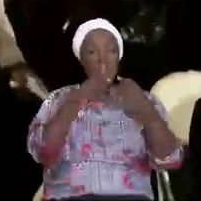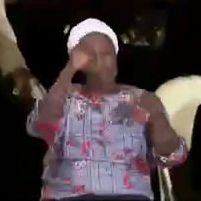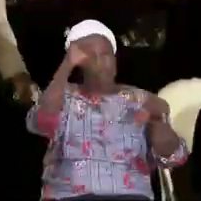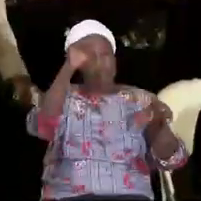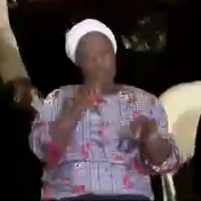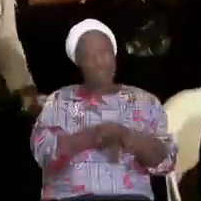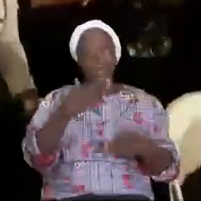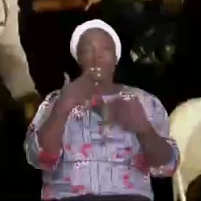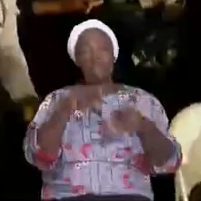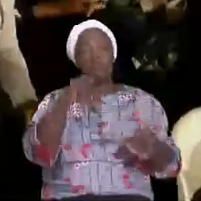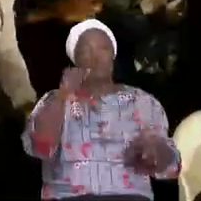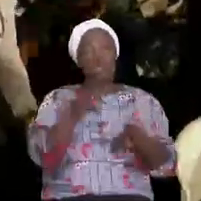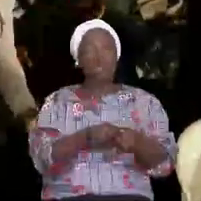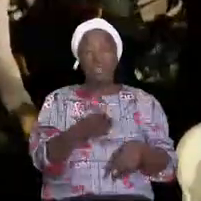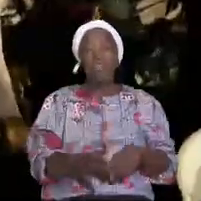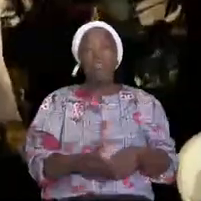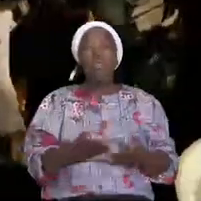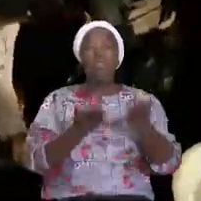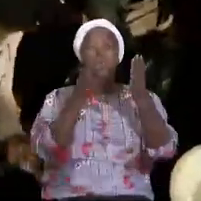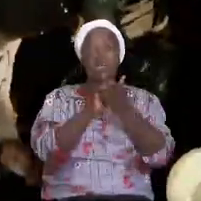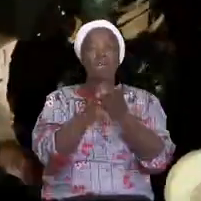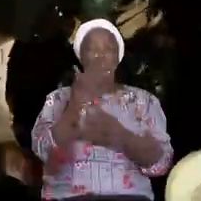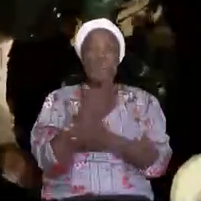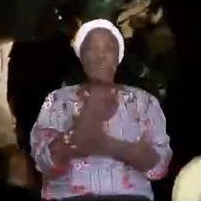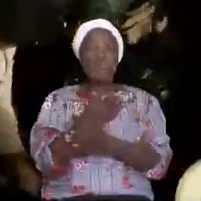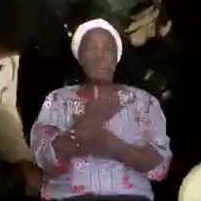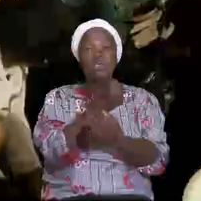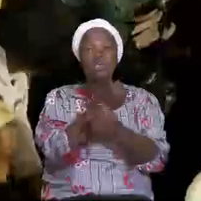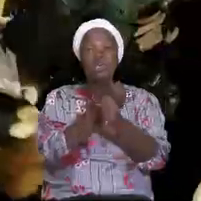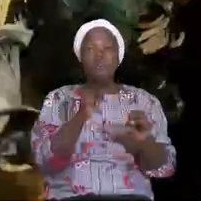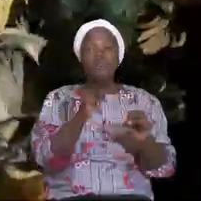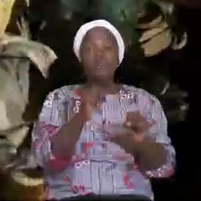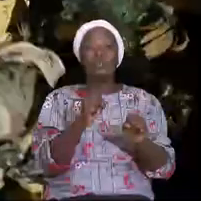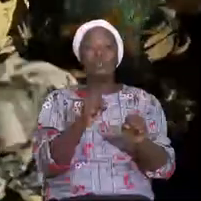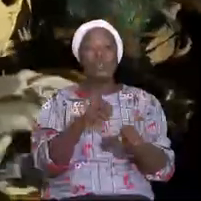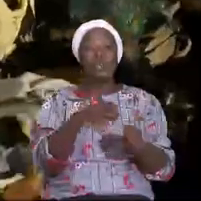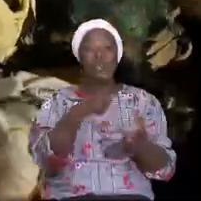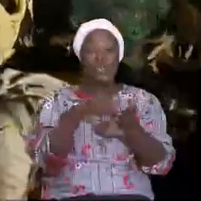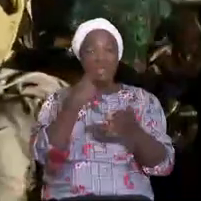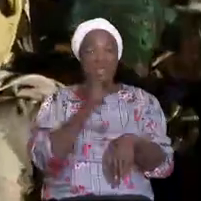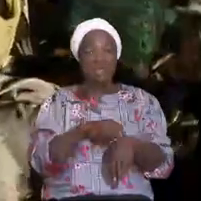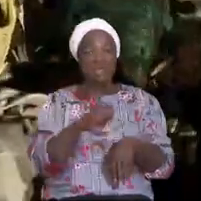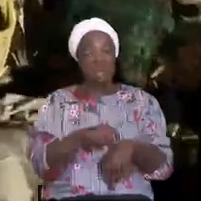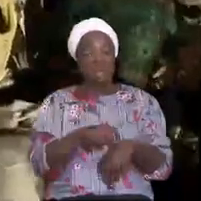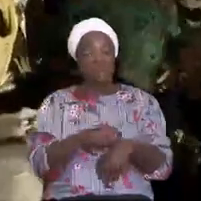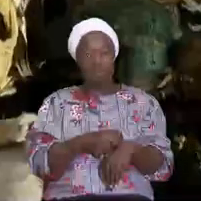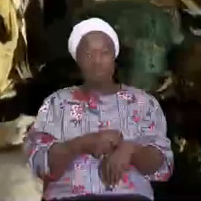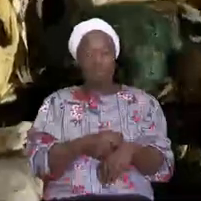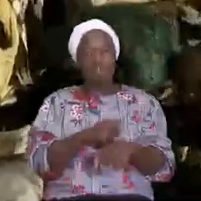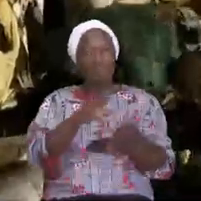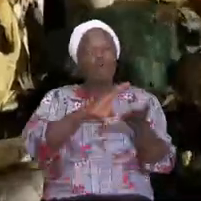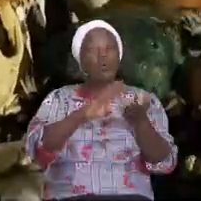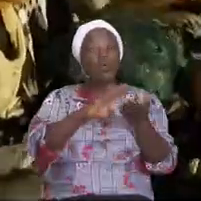à Dieu. Gloire à Dieu. Merci là-bas. Merci sœur. Lève cette main.